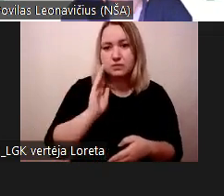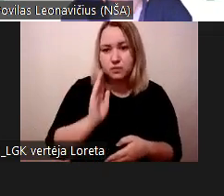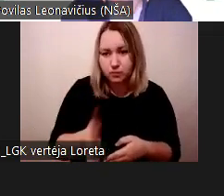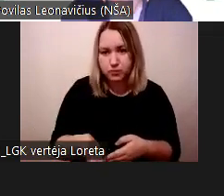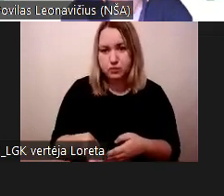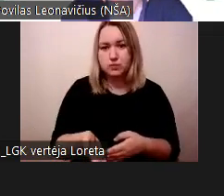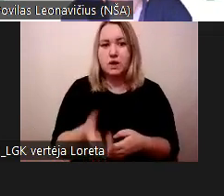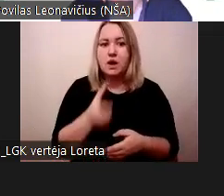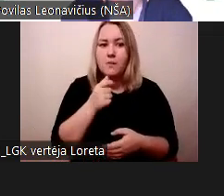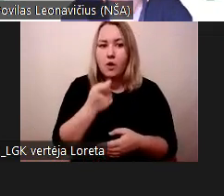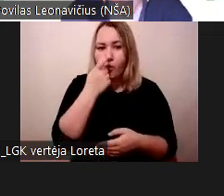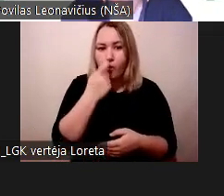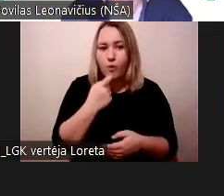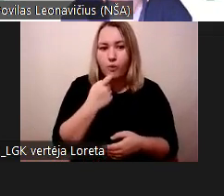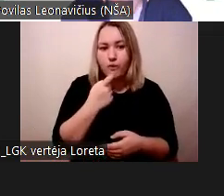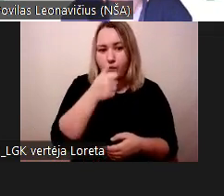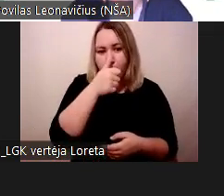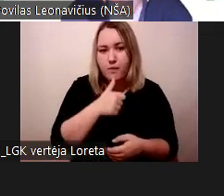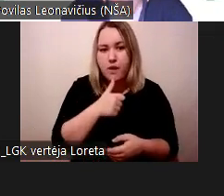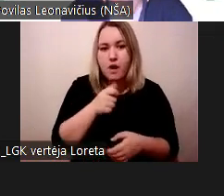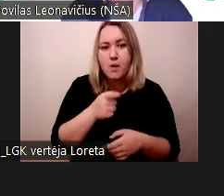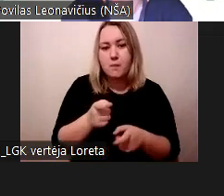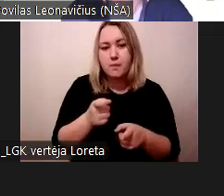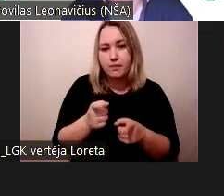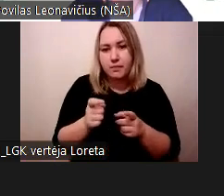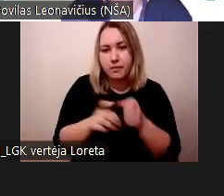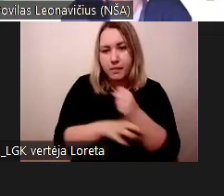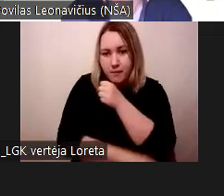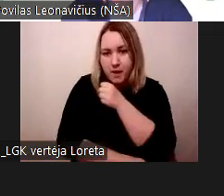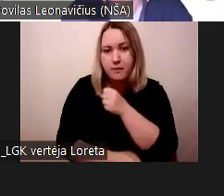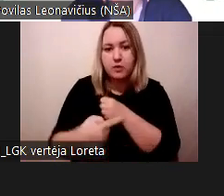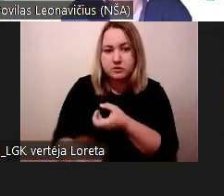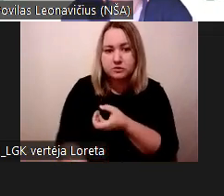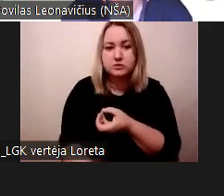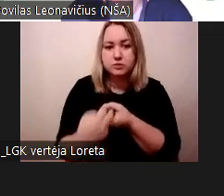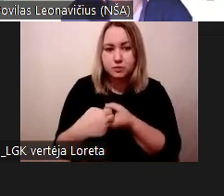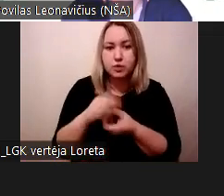kovo pabaigoje, prisijungs. Labai norėčiau padėkoti visiems